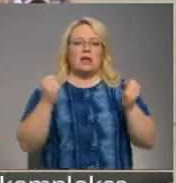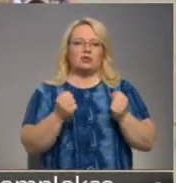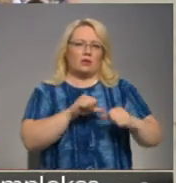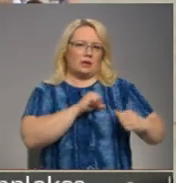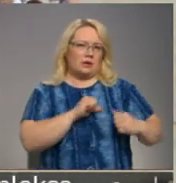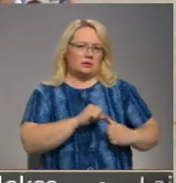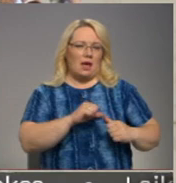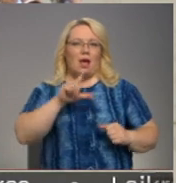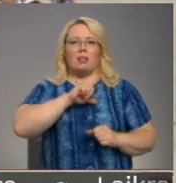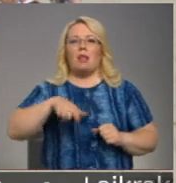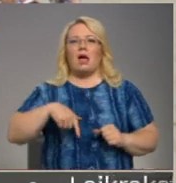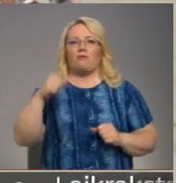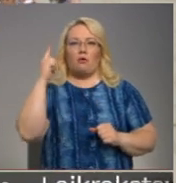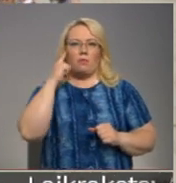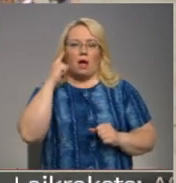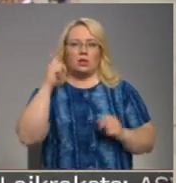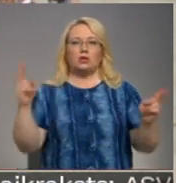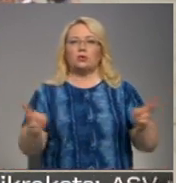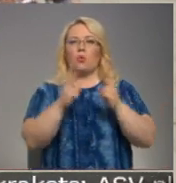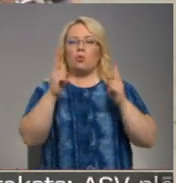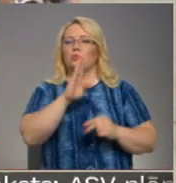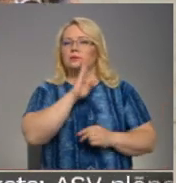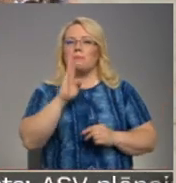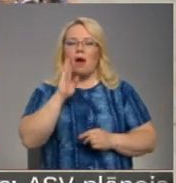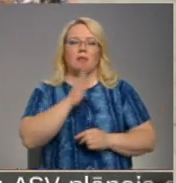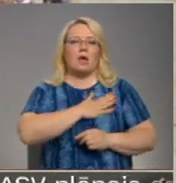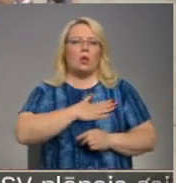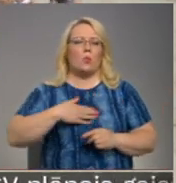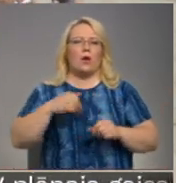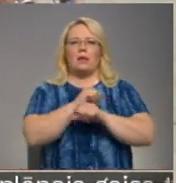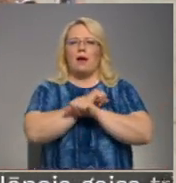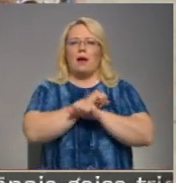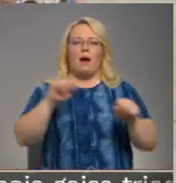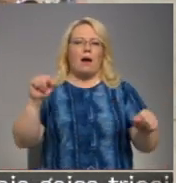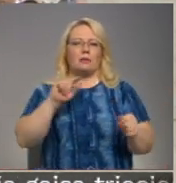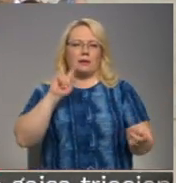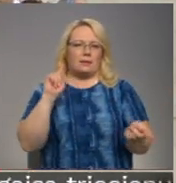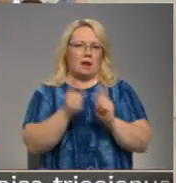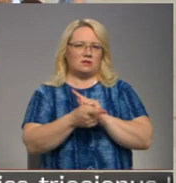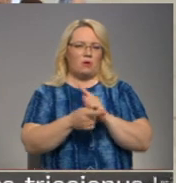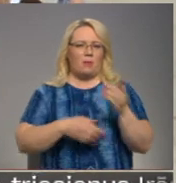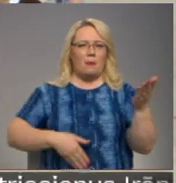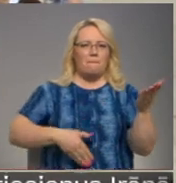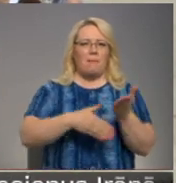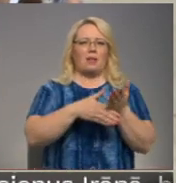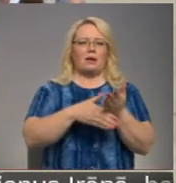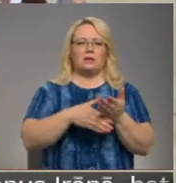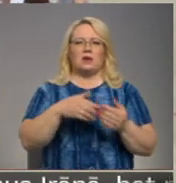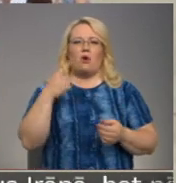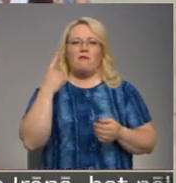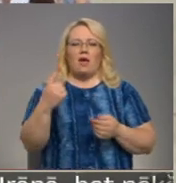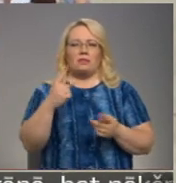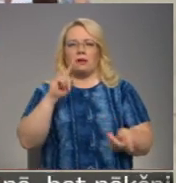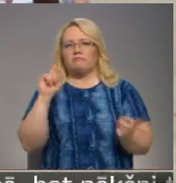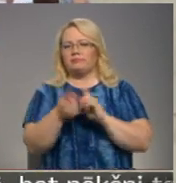lepnus prātus. Uguns māte ļoti ātri transformē, palīdz. Ja? Ātri no viena